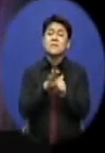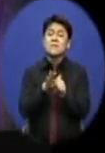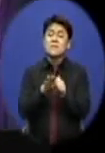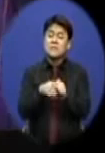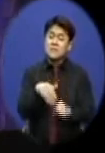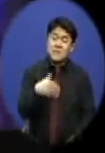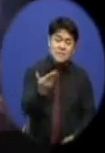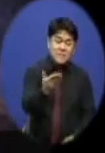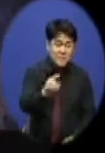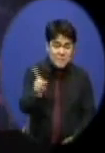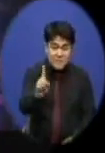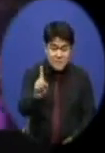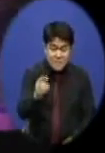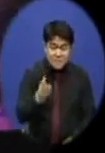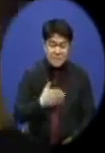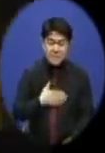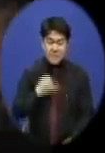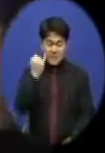눈에 넣어도